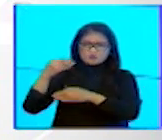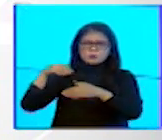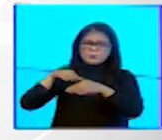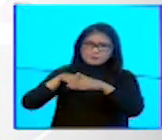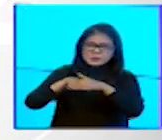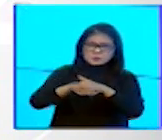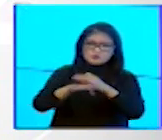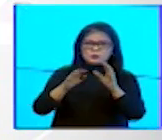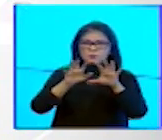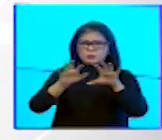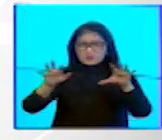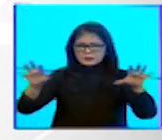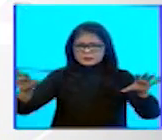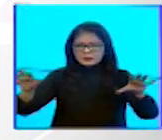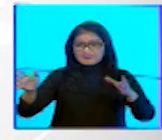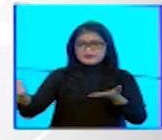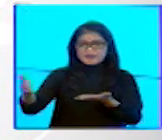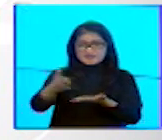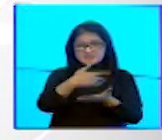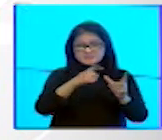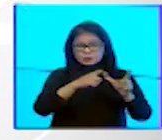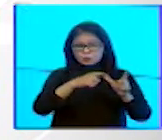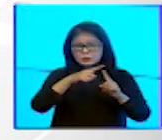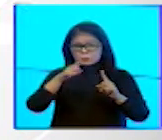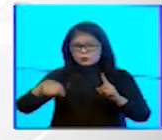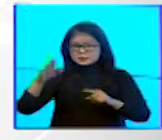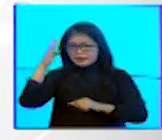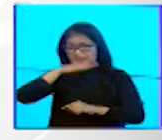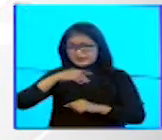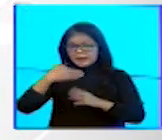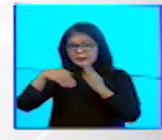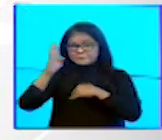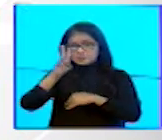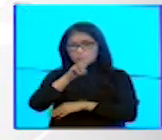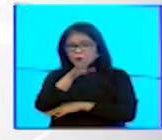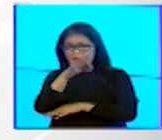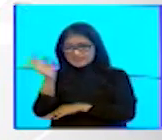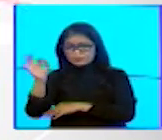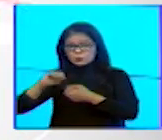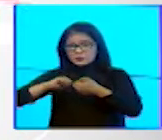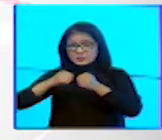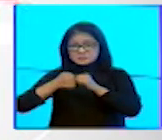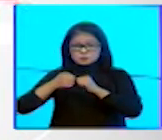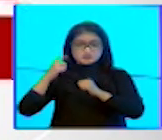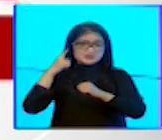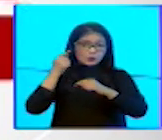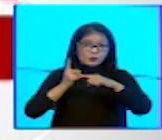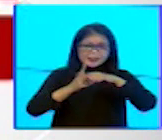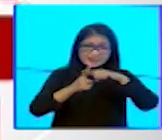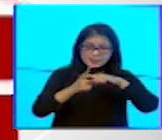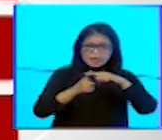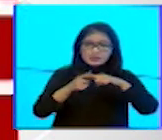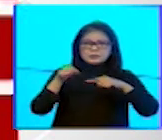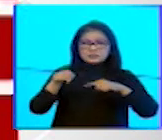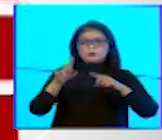Data Satgas Penanganan COVID-19 DKI Jakarta hari ini melaporkan lebih dari 2.000 kasus. Diikuti Jawa Tengah sebagai provinsi penyumbang kasus terbanyak